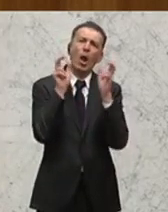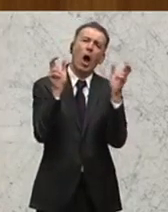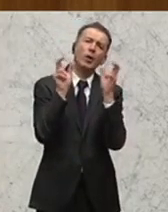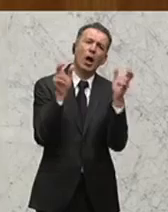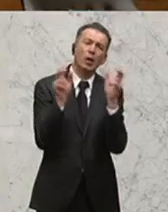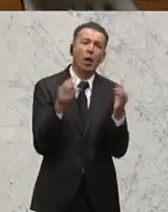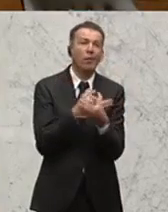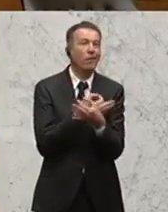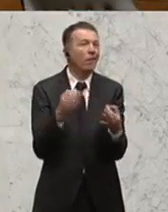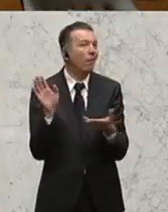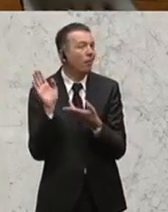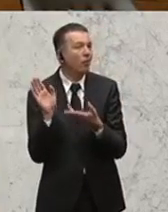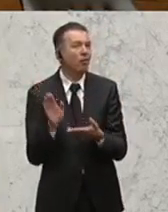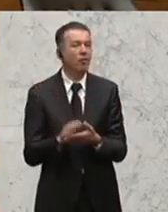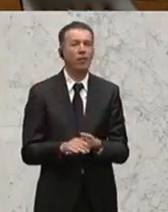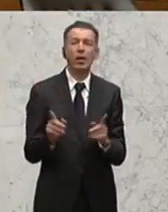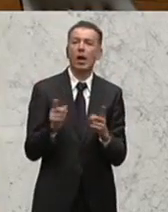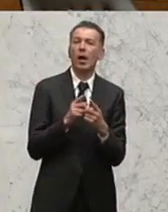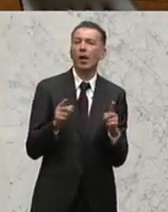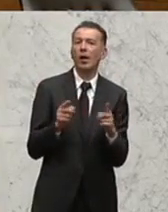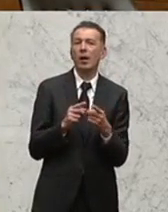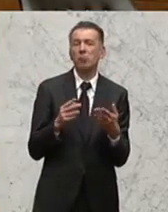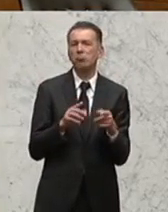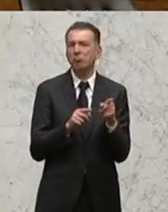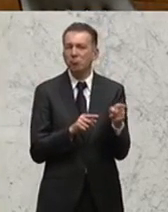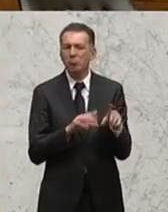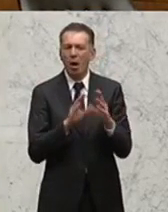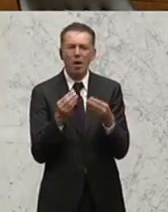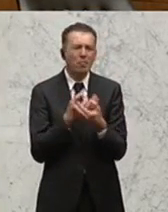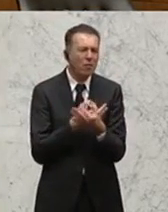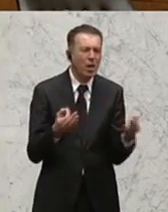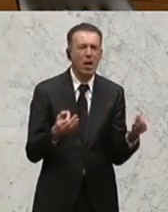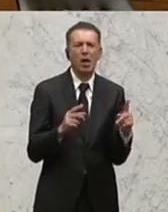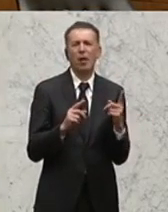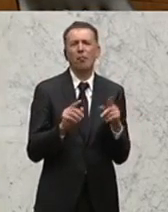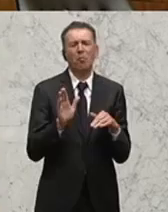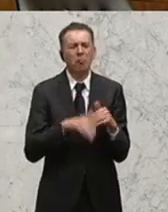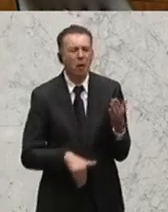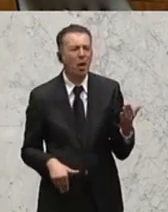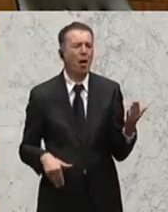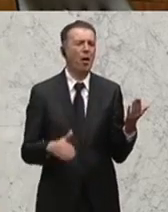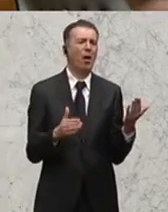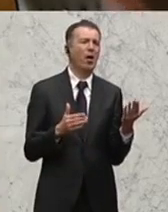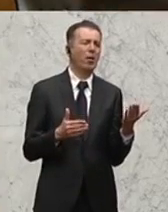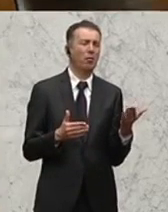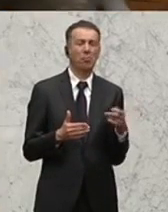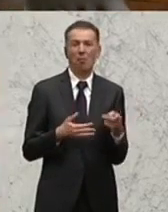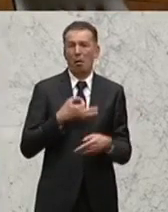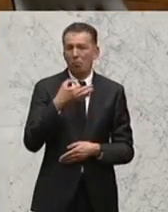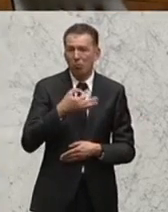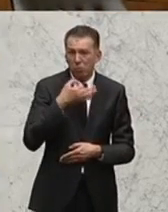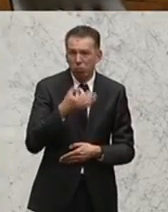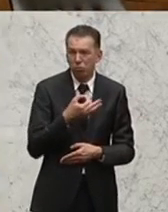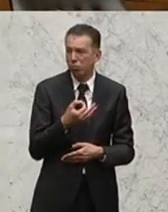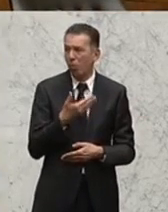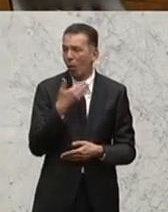zu hören, denn wenn man sich euer Lied anhört, alles ist nichts, es geht uns schlecht. Diese Beiträge, behaupte ich, sind